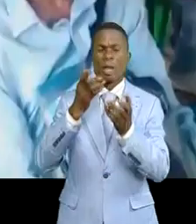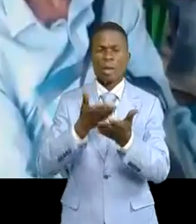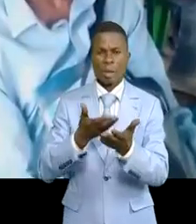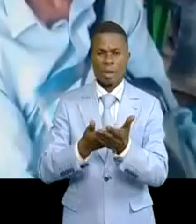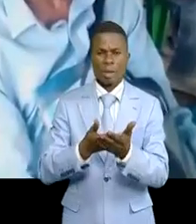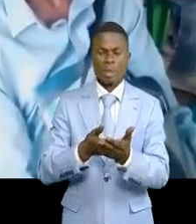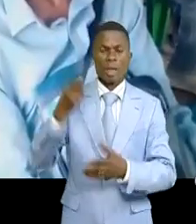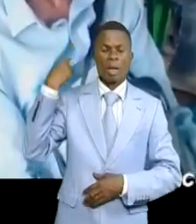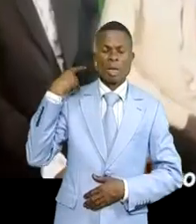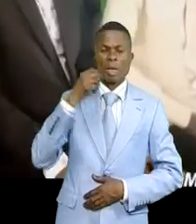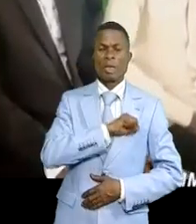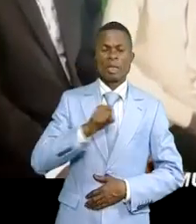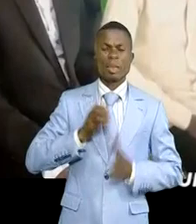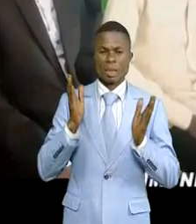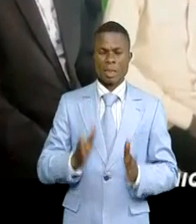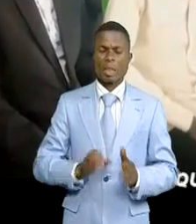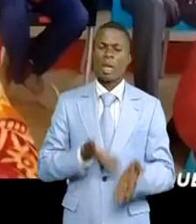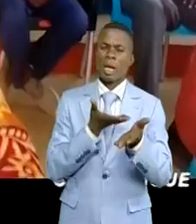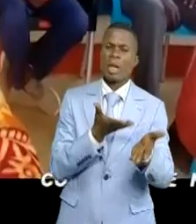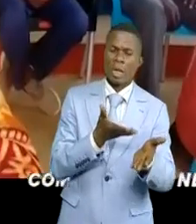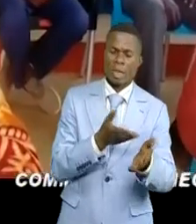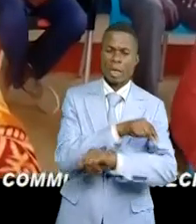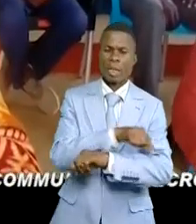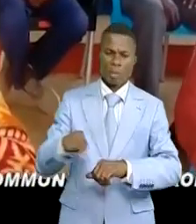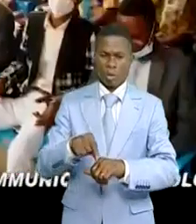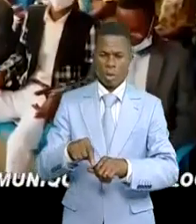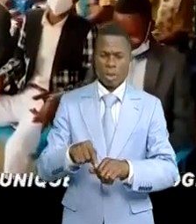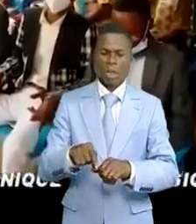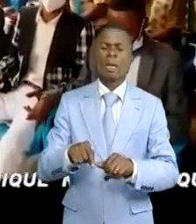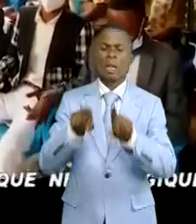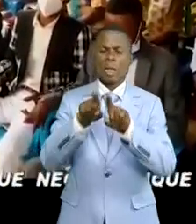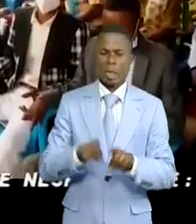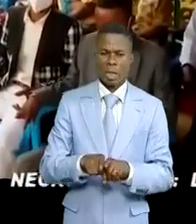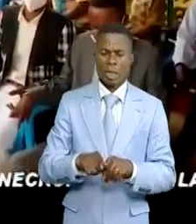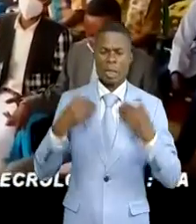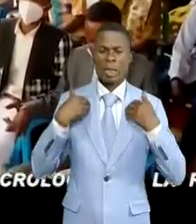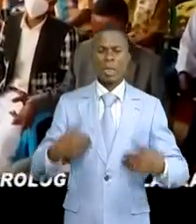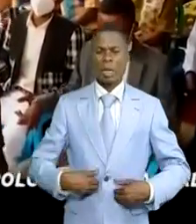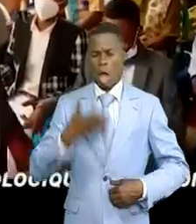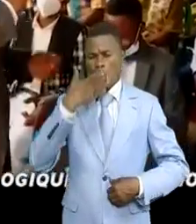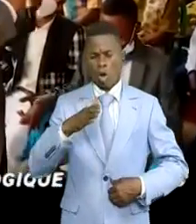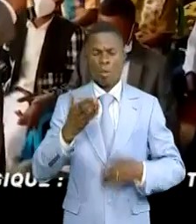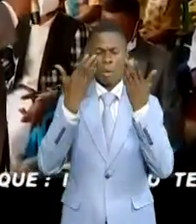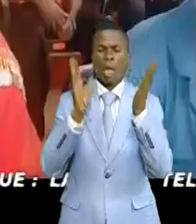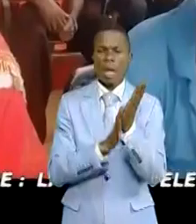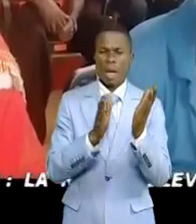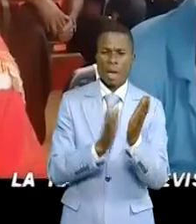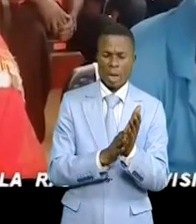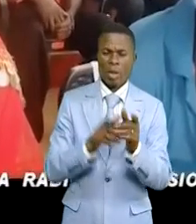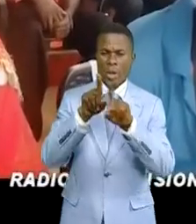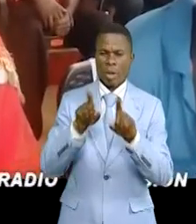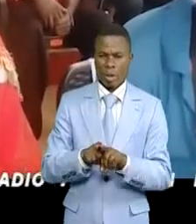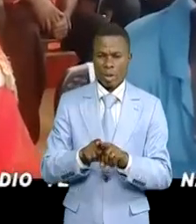cet élu du peuple vole au secours d'institutions tant administratives, sanitaires, estudiantines que scolaires